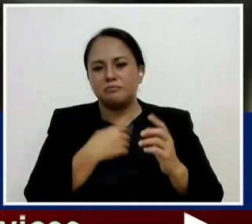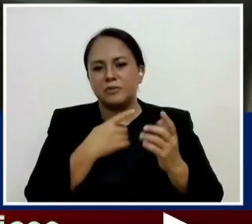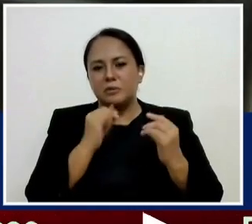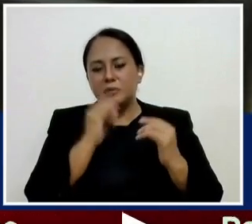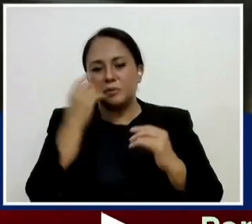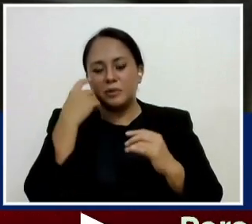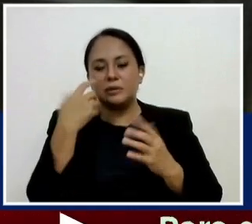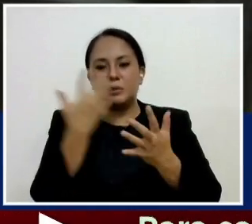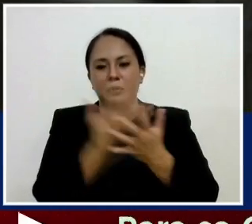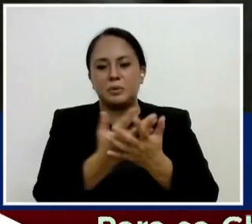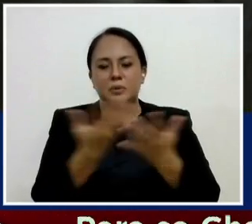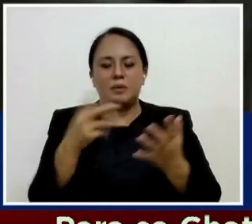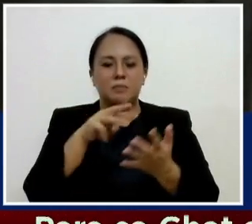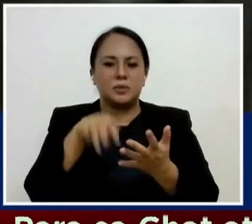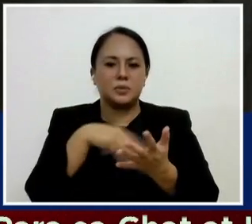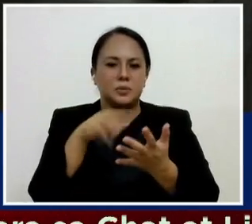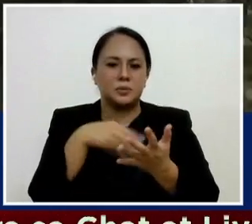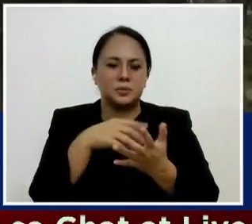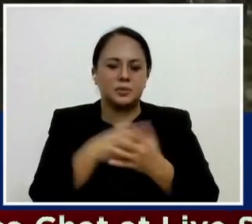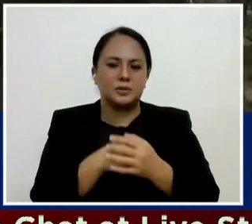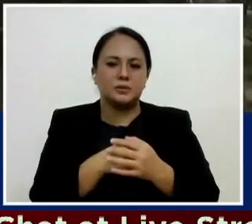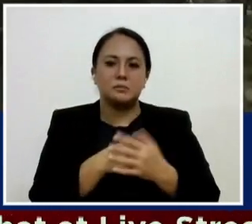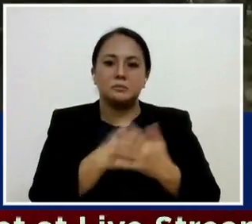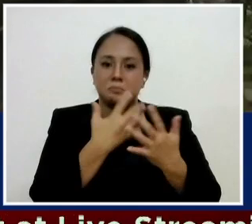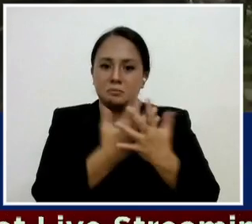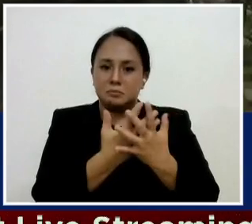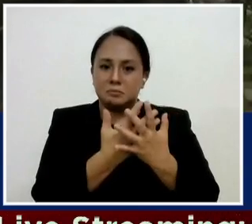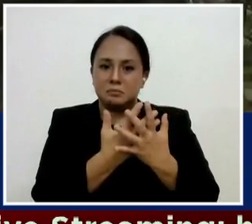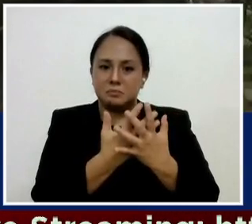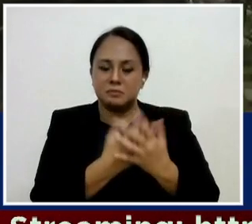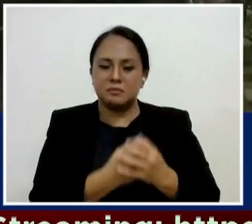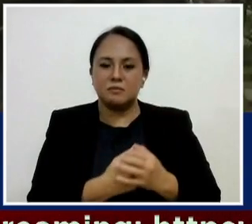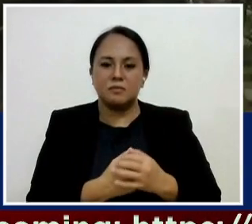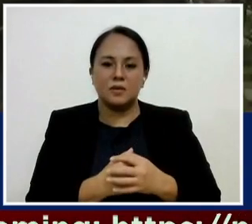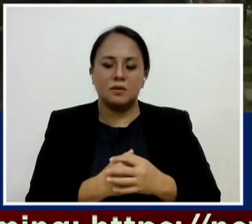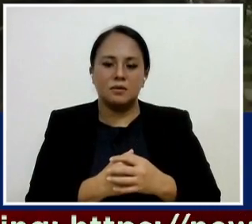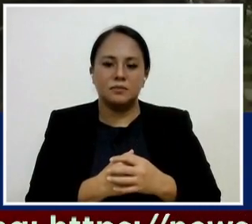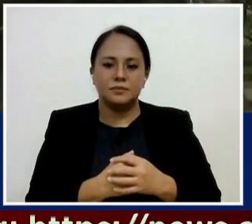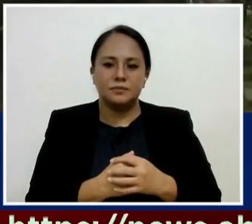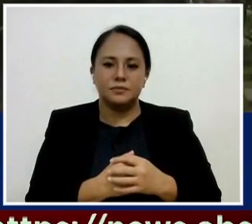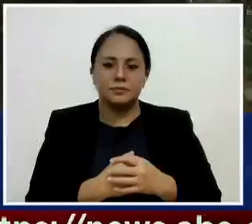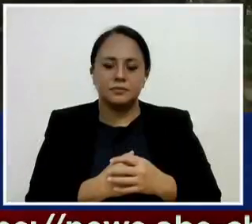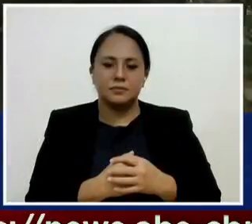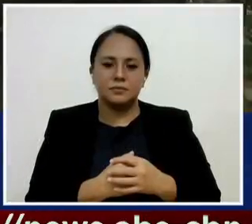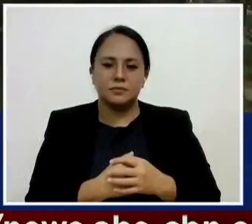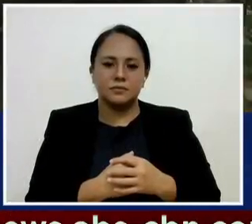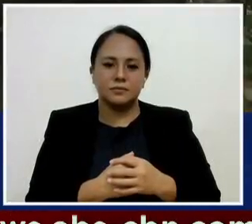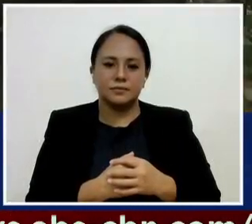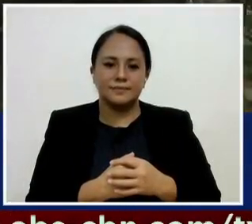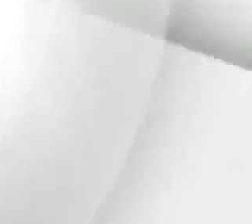nakakulong sa Mandaluyong Custodial Facility Unit. Champ De Lunas, ABS-CBN News.